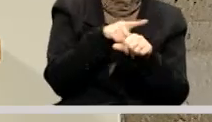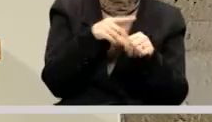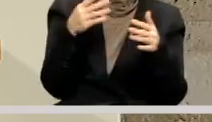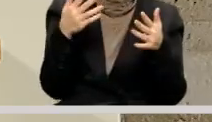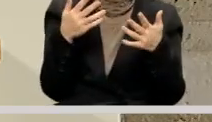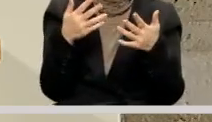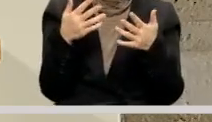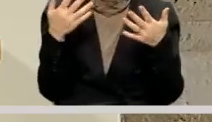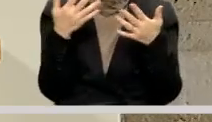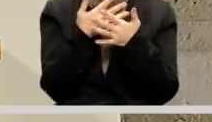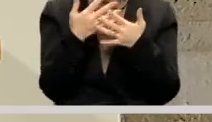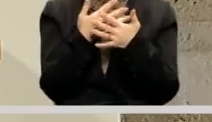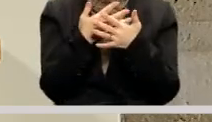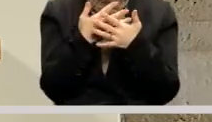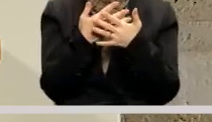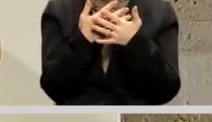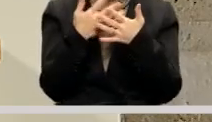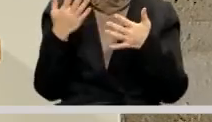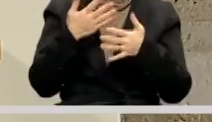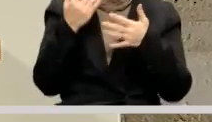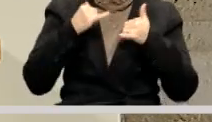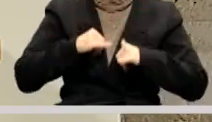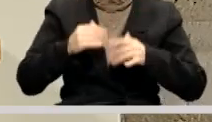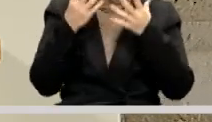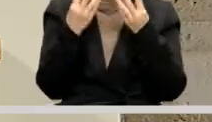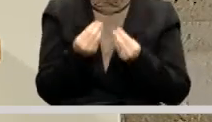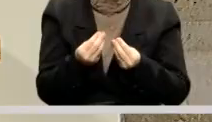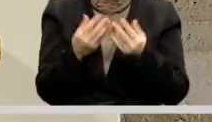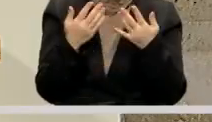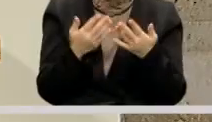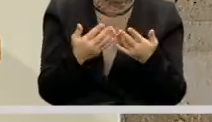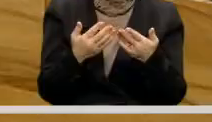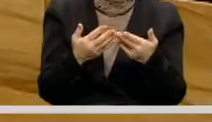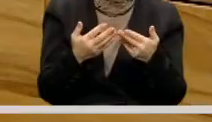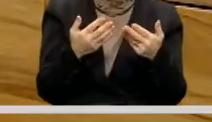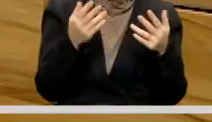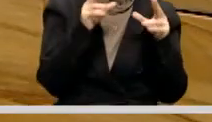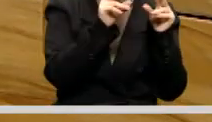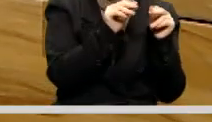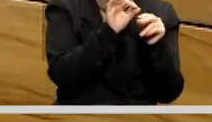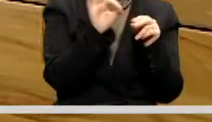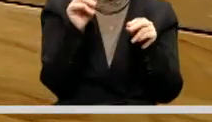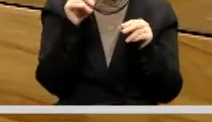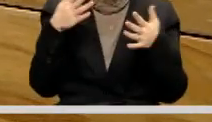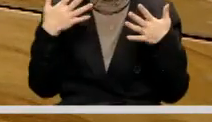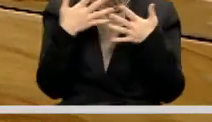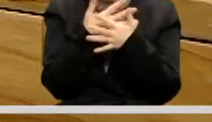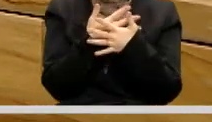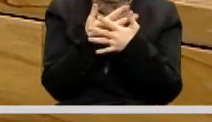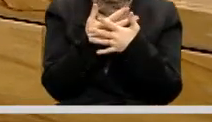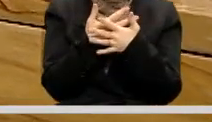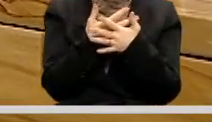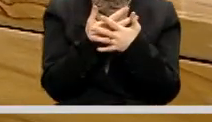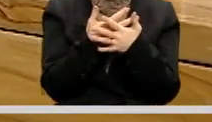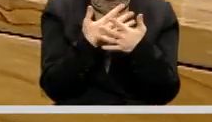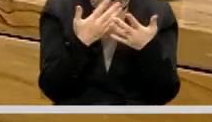problemi, uykusuz bir gece, yorgun ve dinlenmemiş kalkan bir zihin ve beden akabinde ne istiyor? Uyanmak için, çalışmak için,